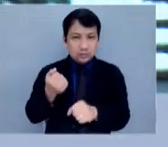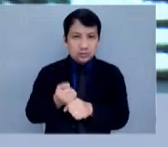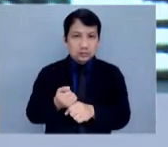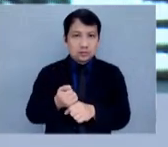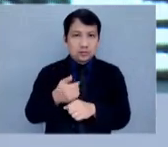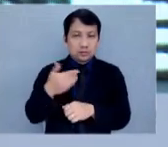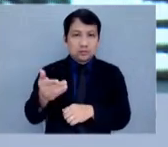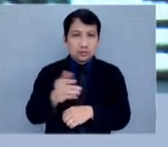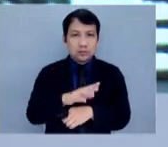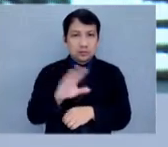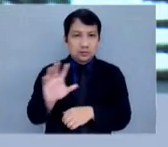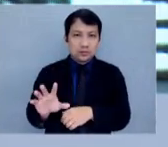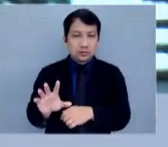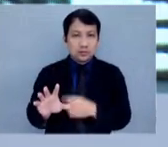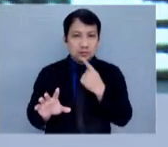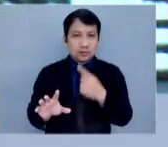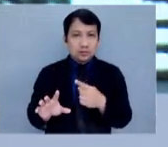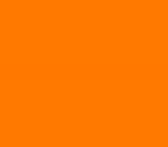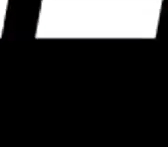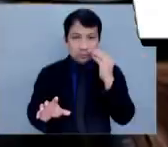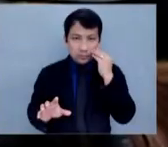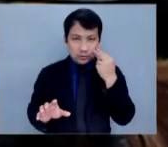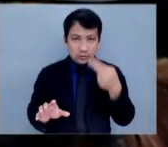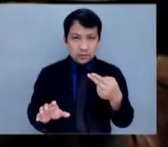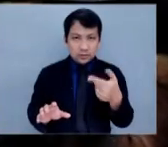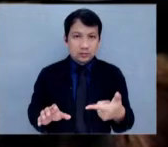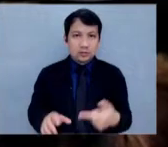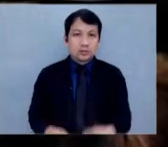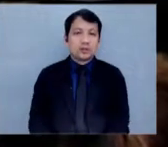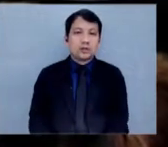ng balitang yan, si Maricel Halili.